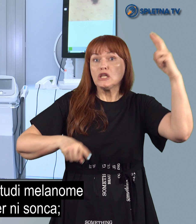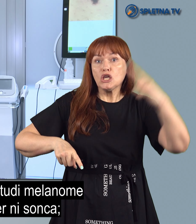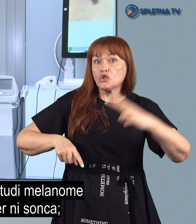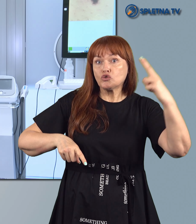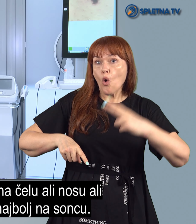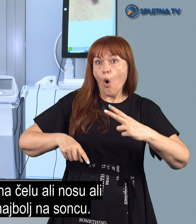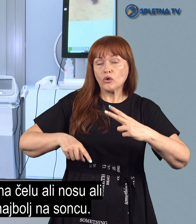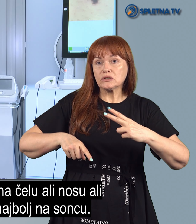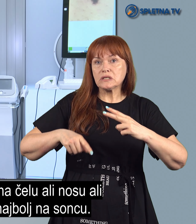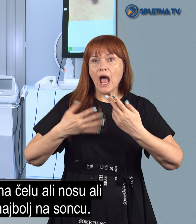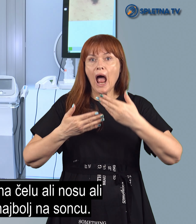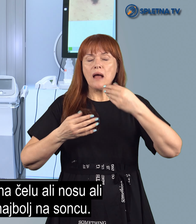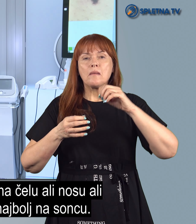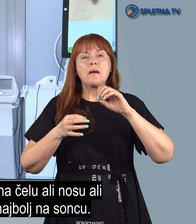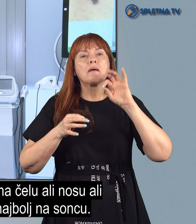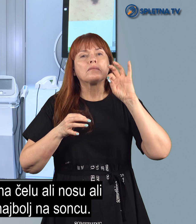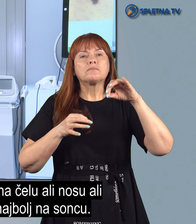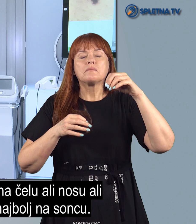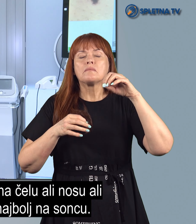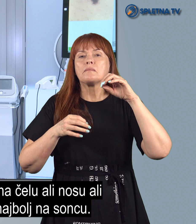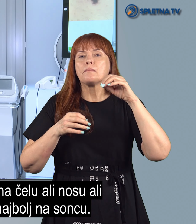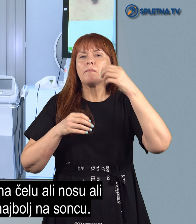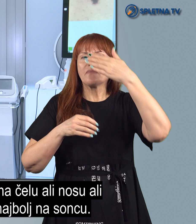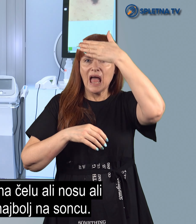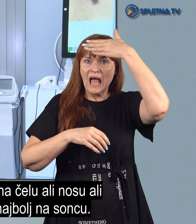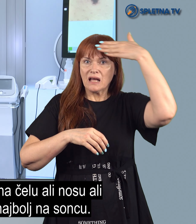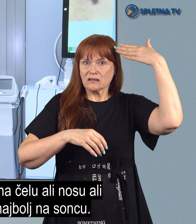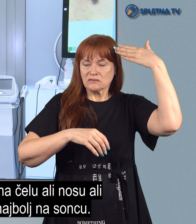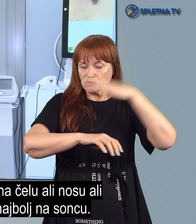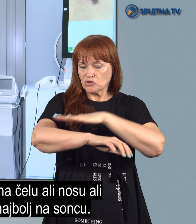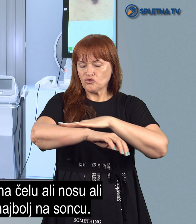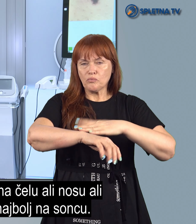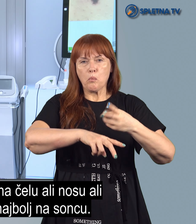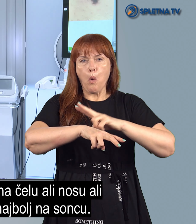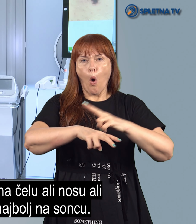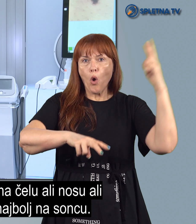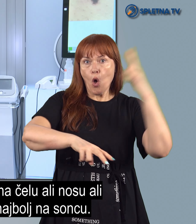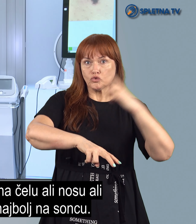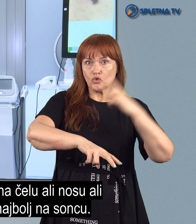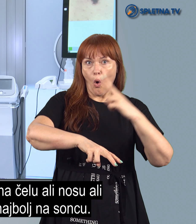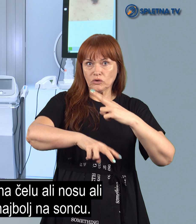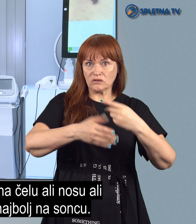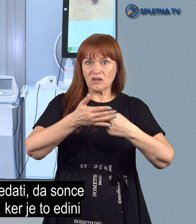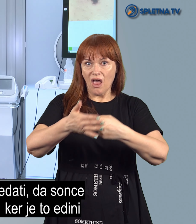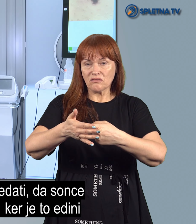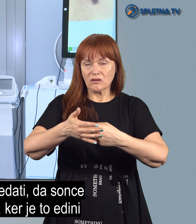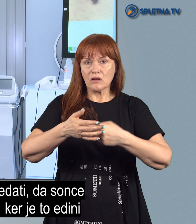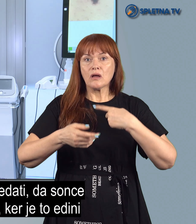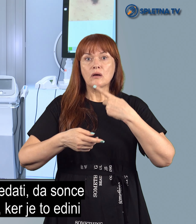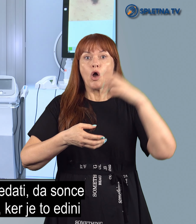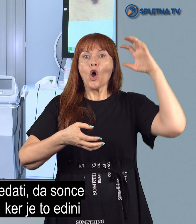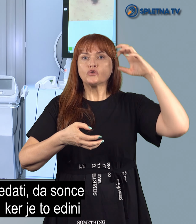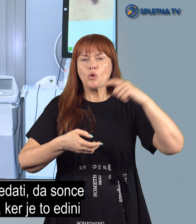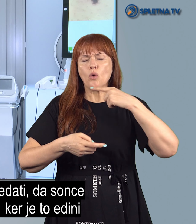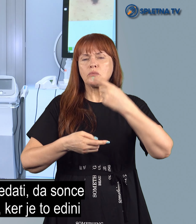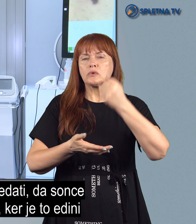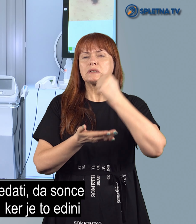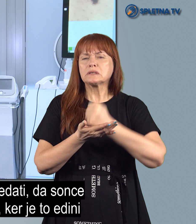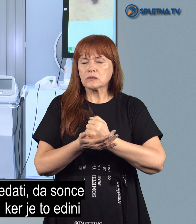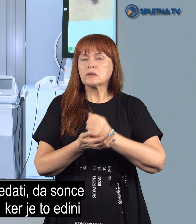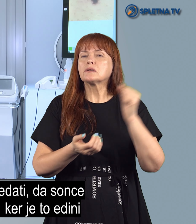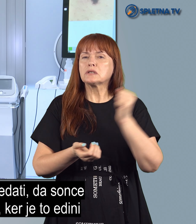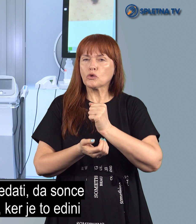zelo malke jih imamo recimo na čelu ali pa na hrbtišču rok, so najbolj na soncu. Torej, treba je povedati, da mi sonce poudarjamo